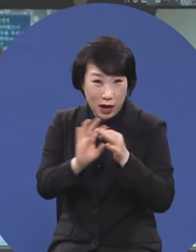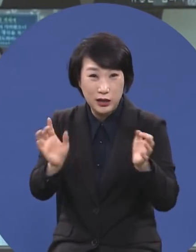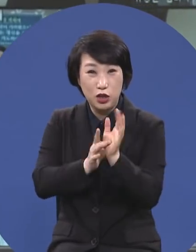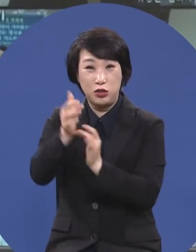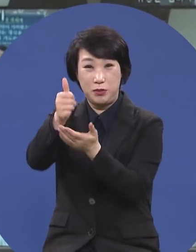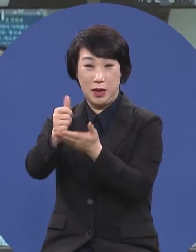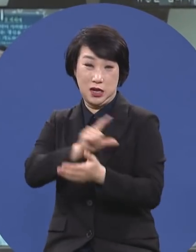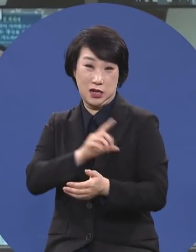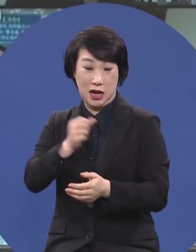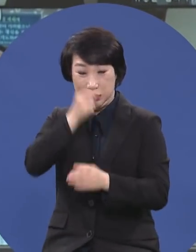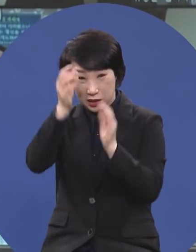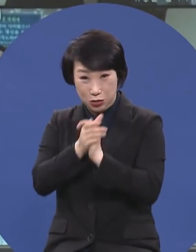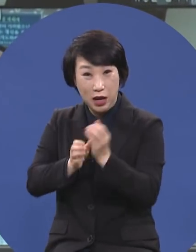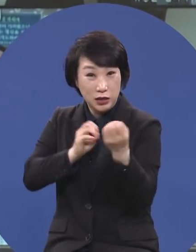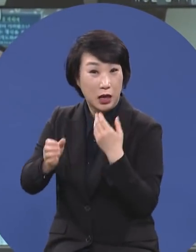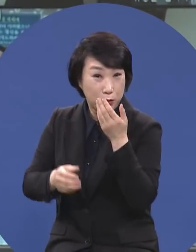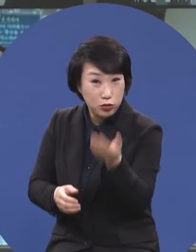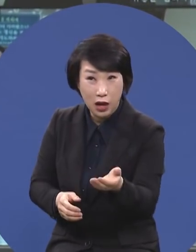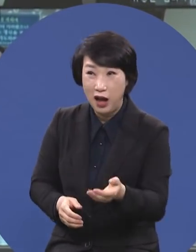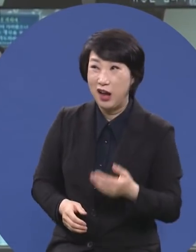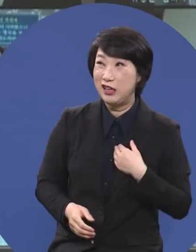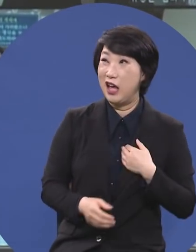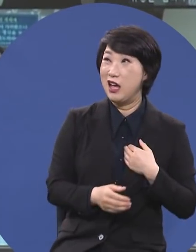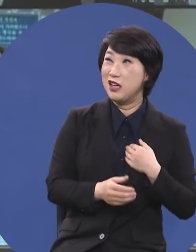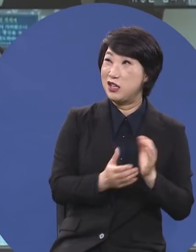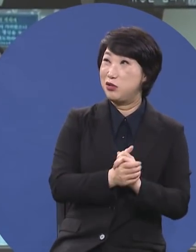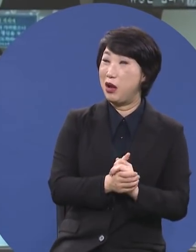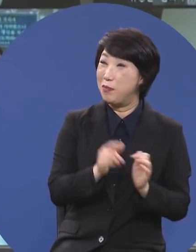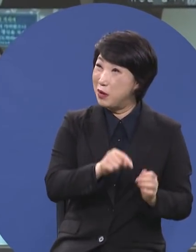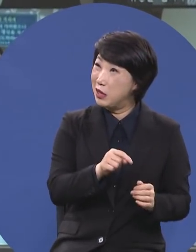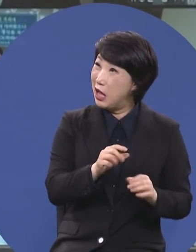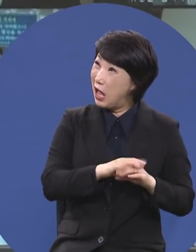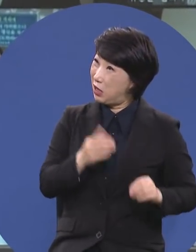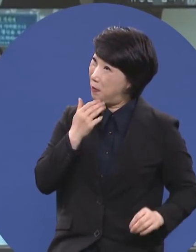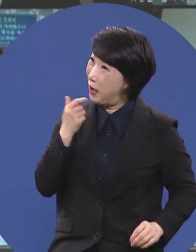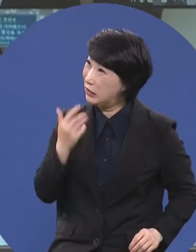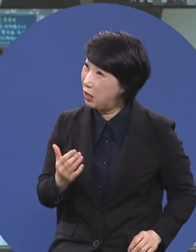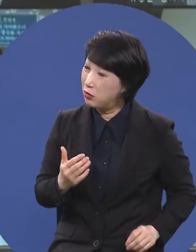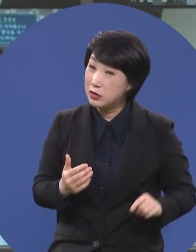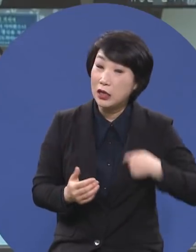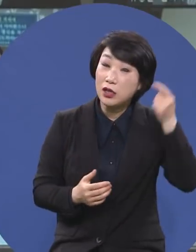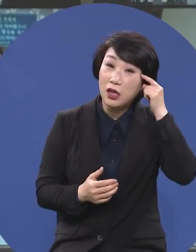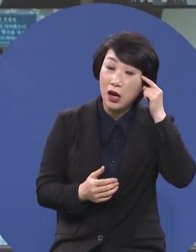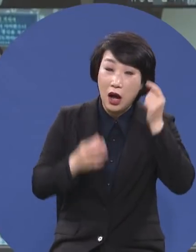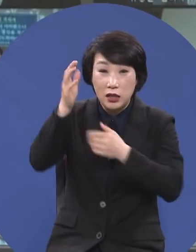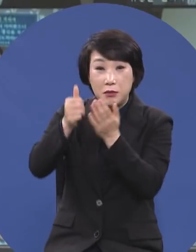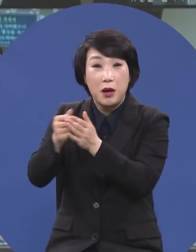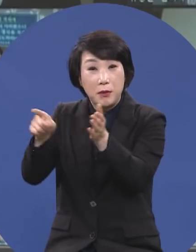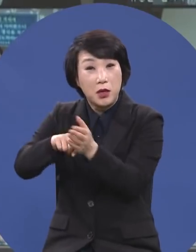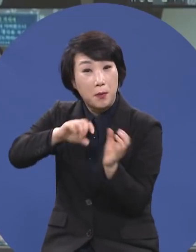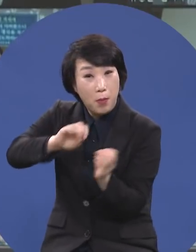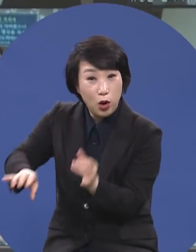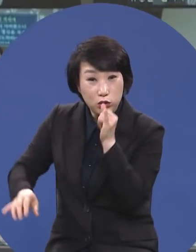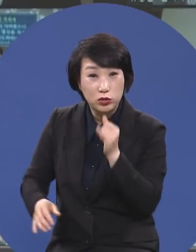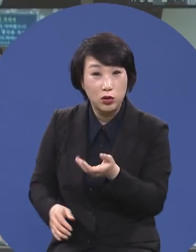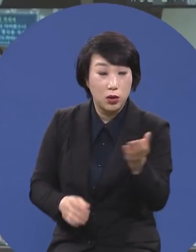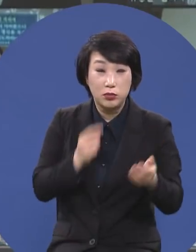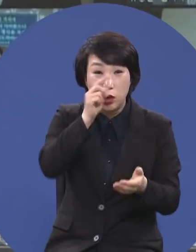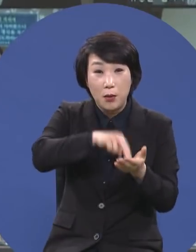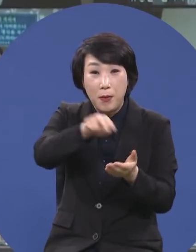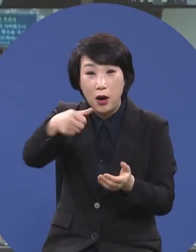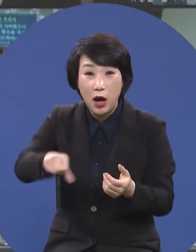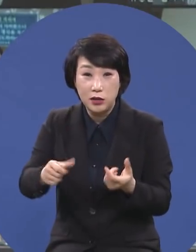뭐 기도한다고 이렇게 큰 문제가 되었어요? 자기 확신으로 하나님의 확신을 반대하고 탕자처럼